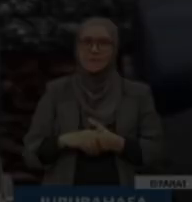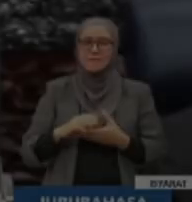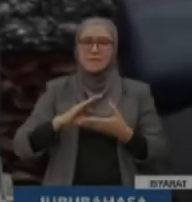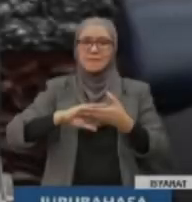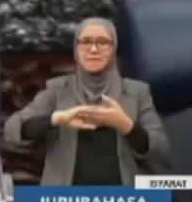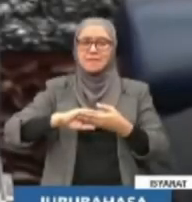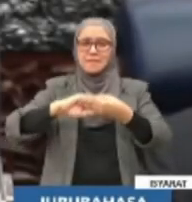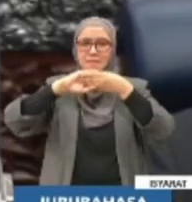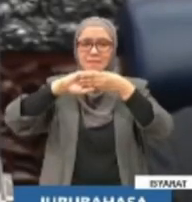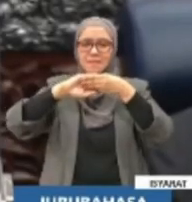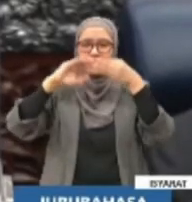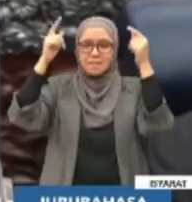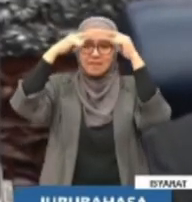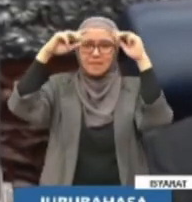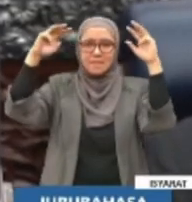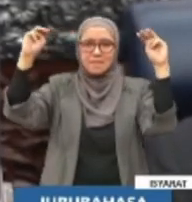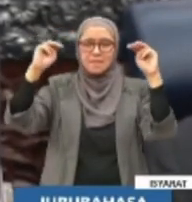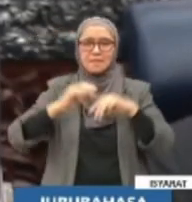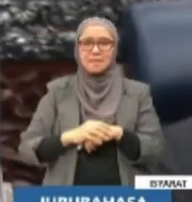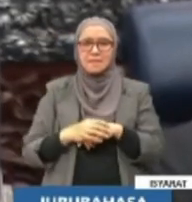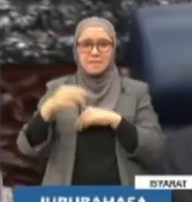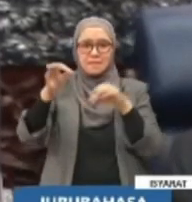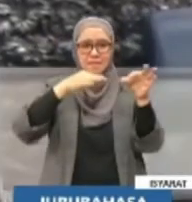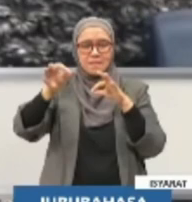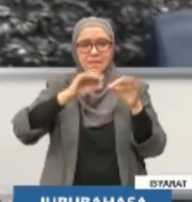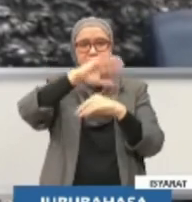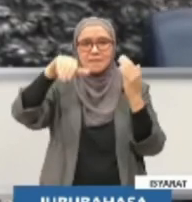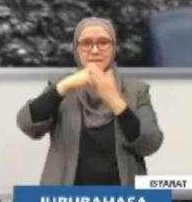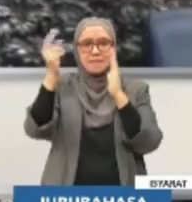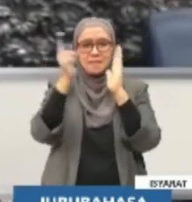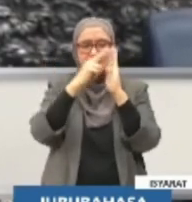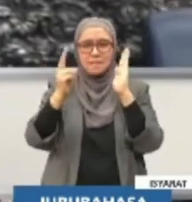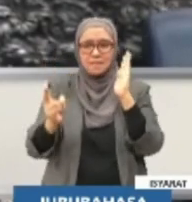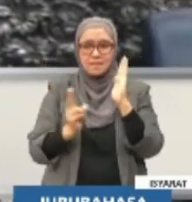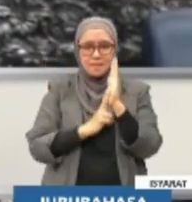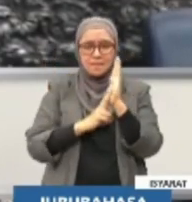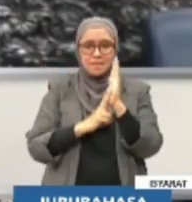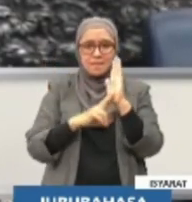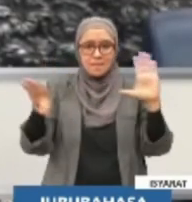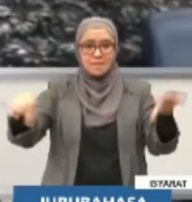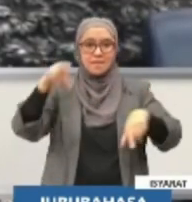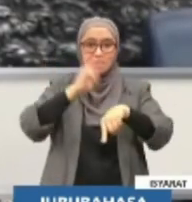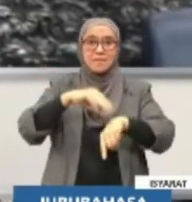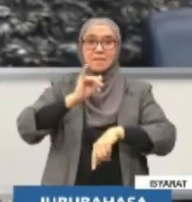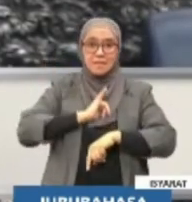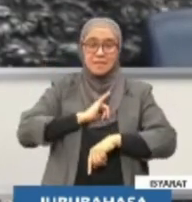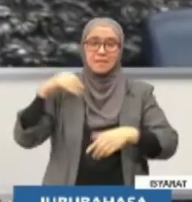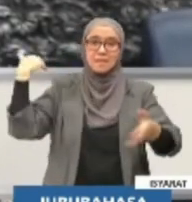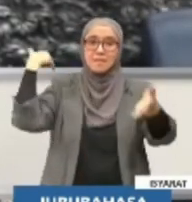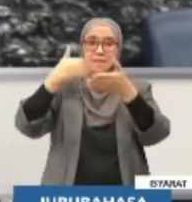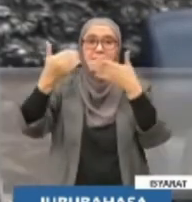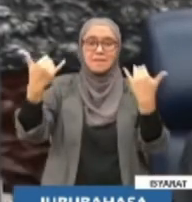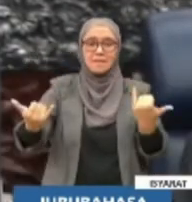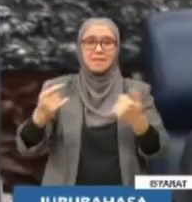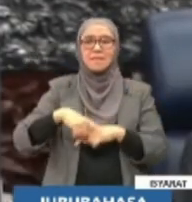Brief penjelasan tentang semua undang-undang yang ada yang dibuat di pada masa saya sampai sekarang tapi